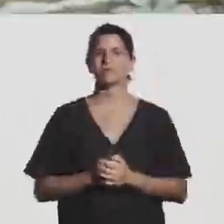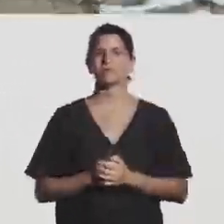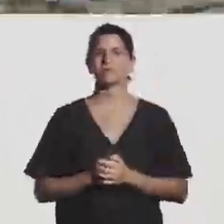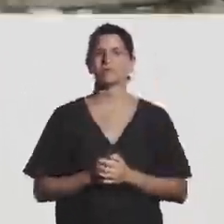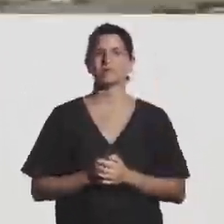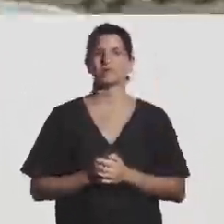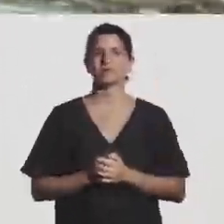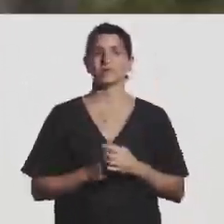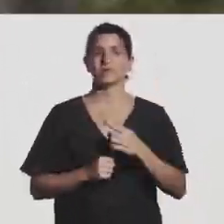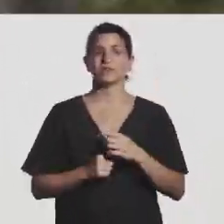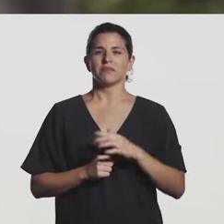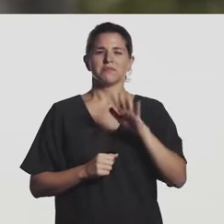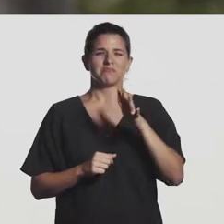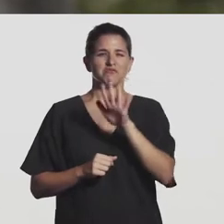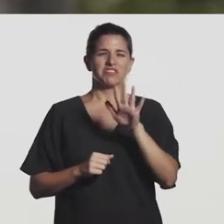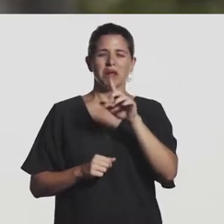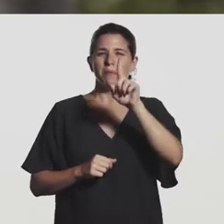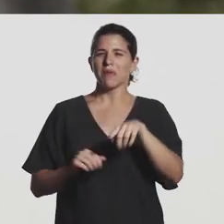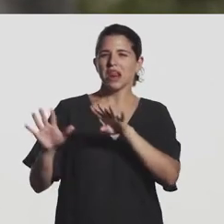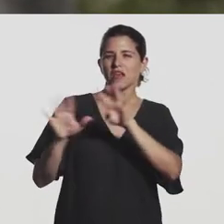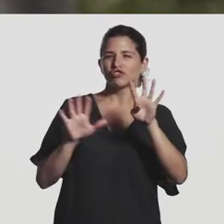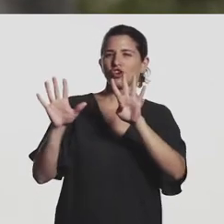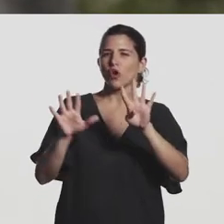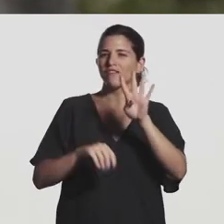via. Quello lì era stato nel